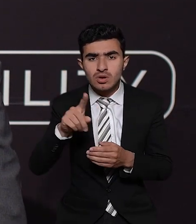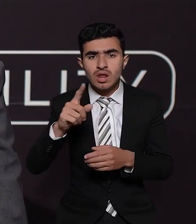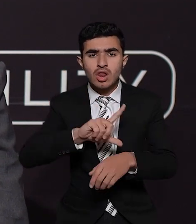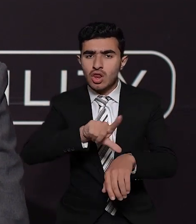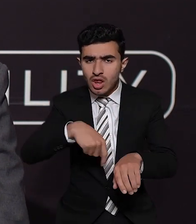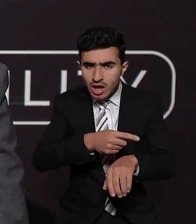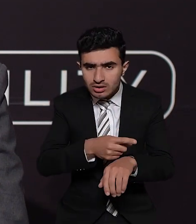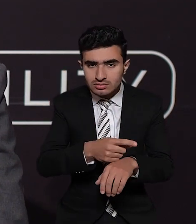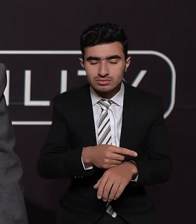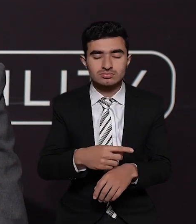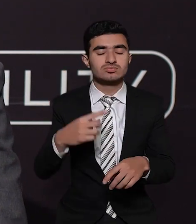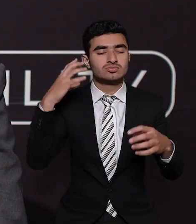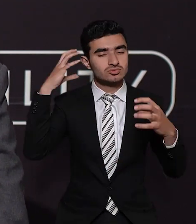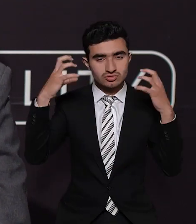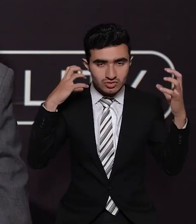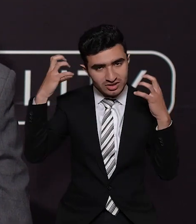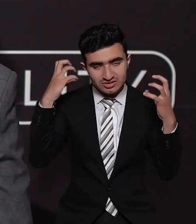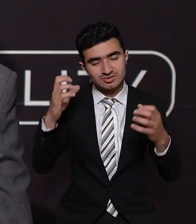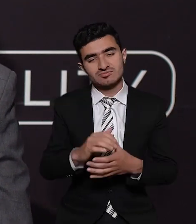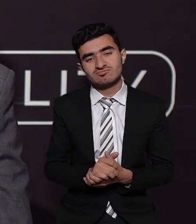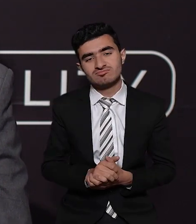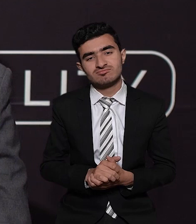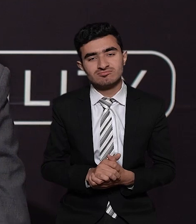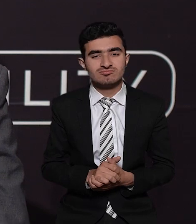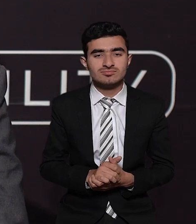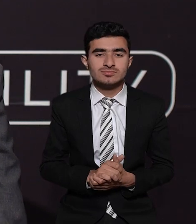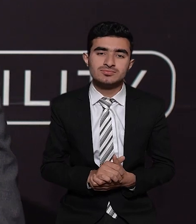کالج سے لیٹ، سٹریس۔